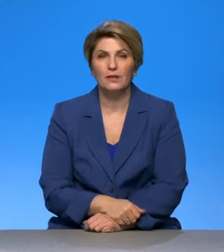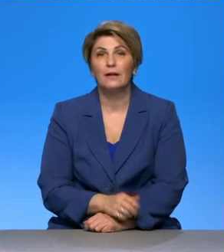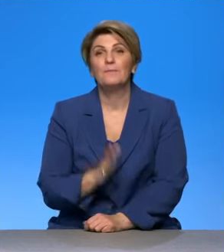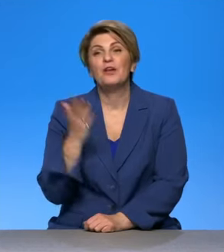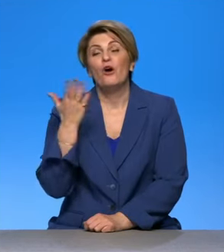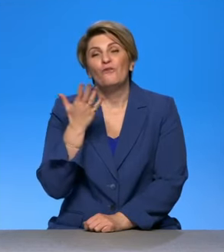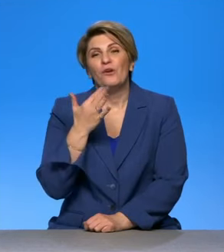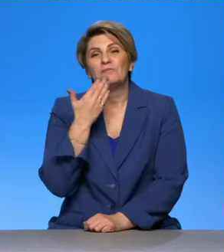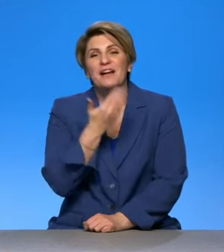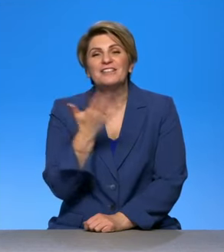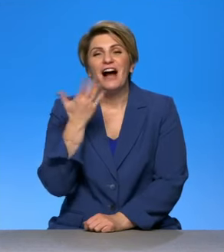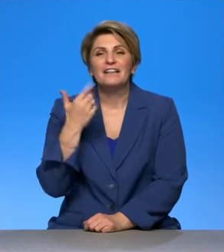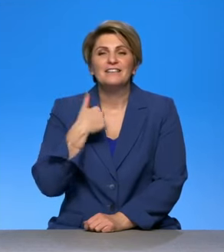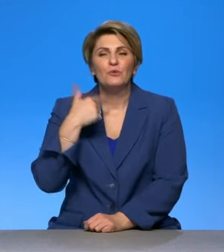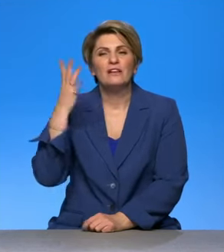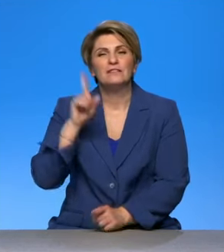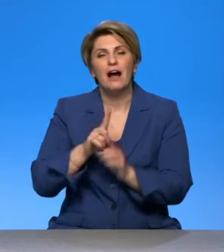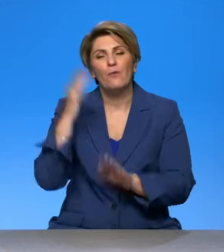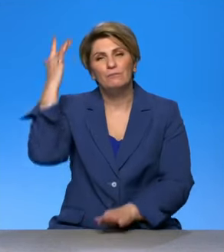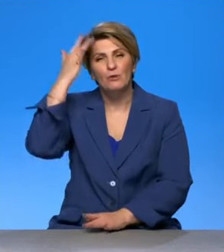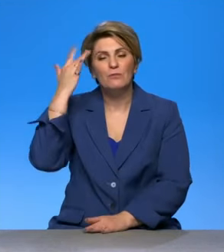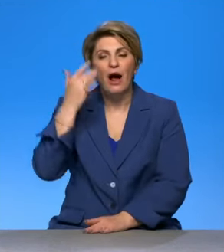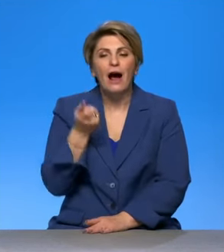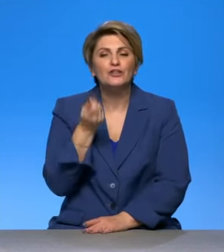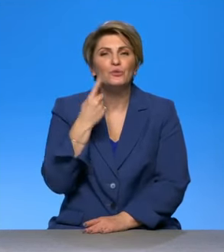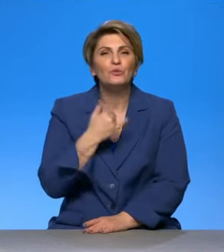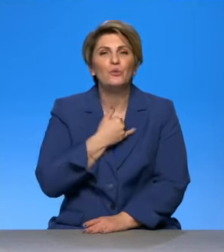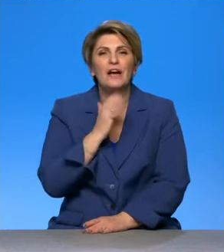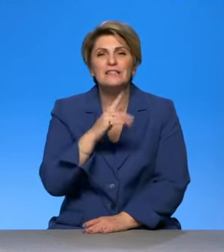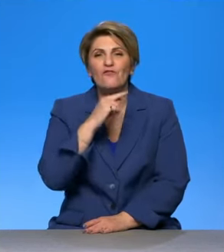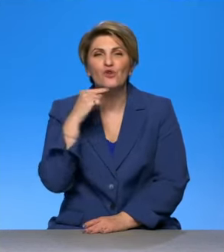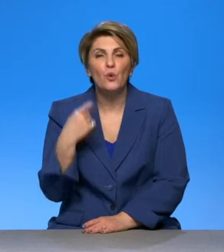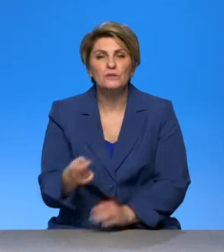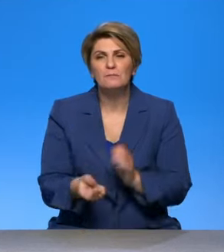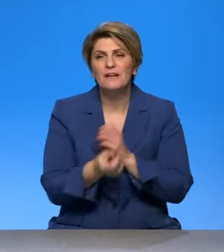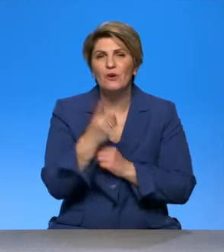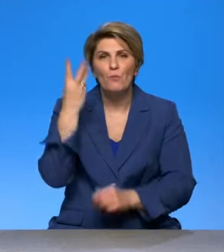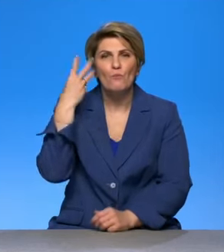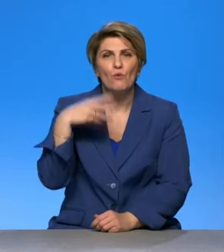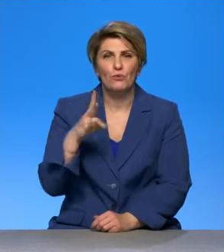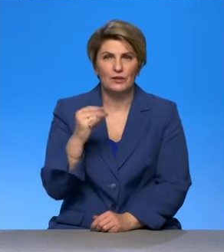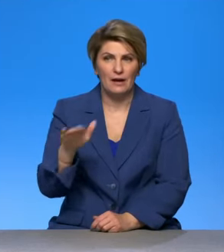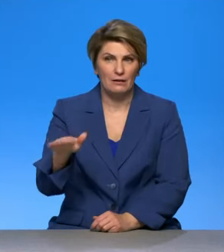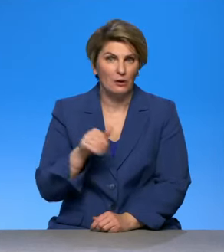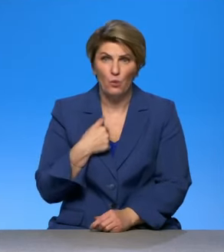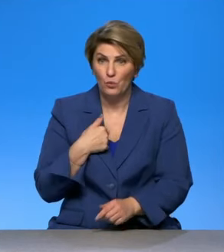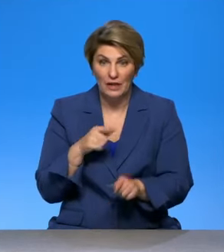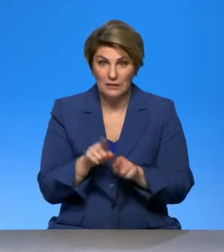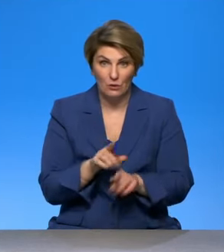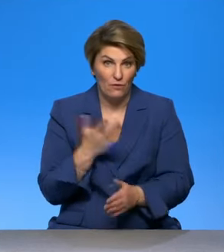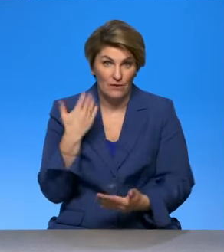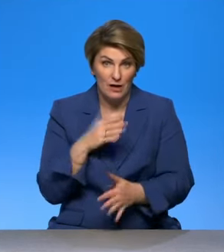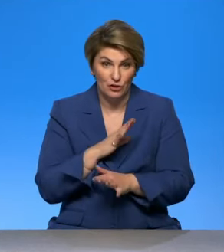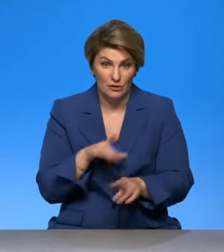пофилософствовать немножко, а откуда у нас в России вообще взялась мода вот это на кредиты? Но ведь это же не наша такая чистая история, это такая